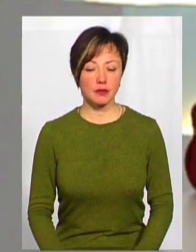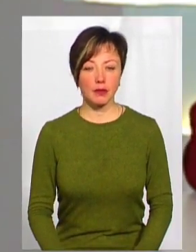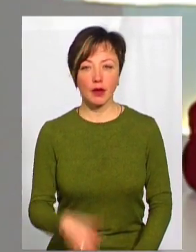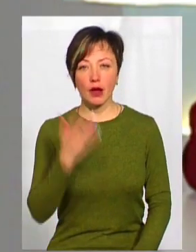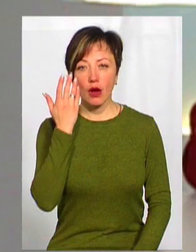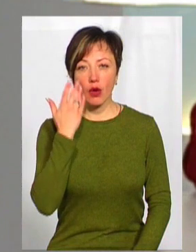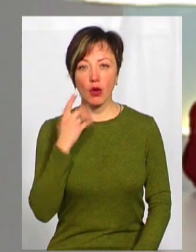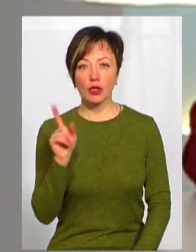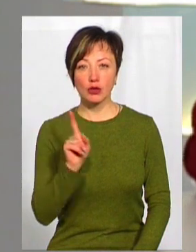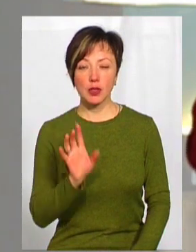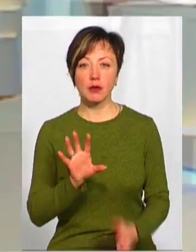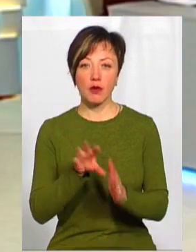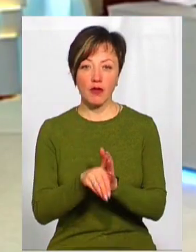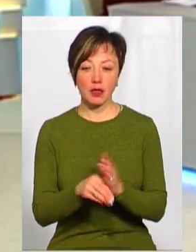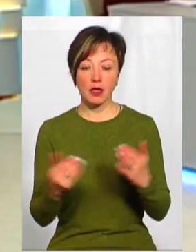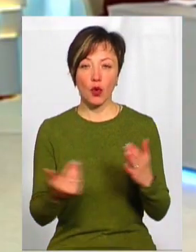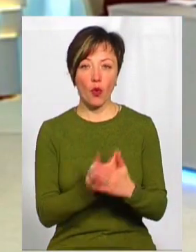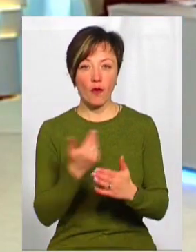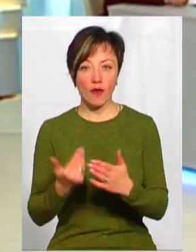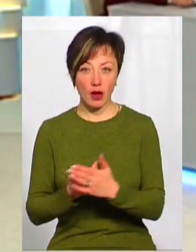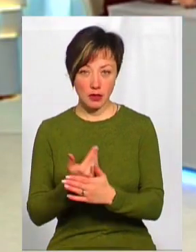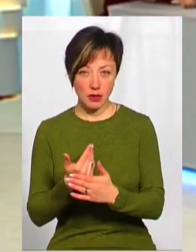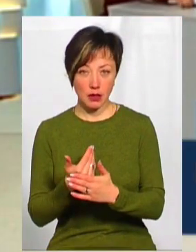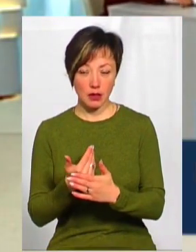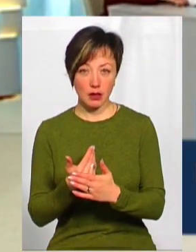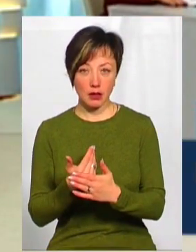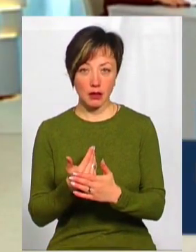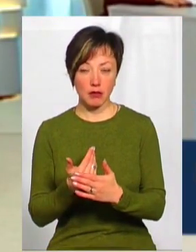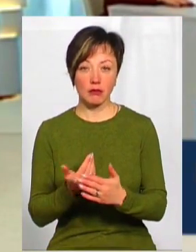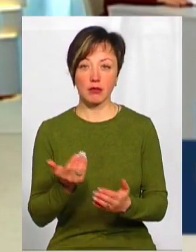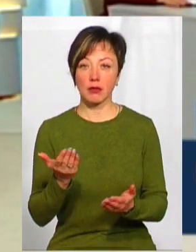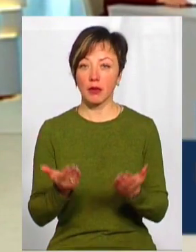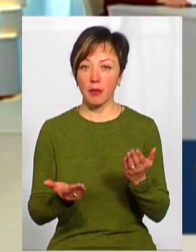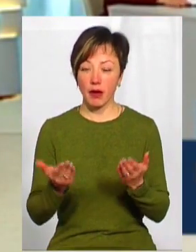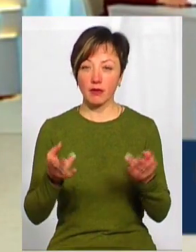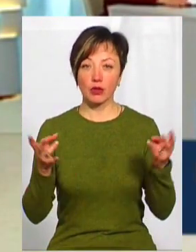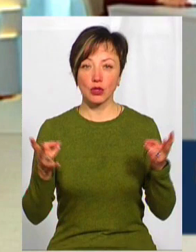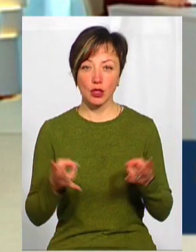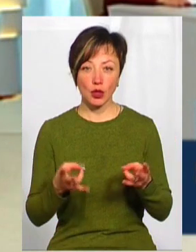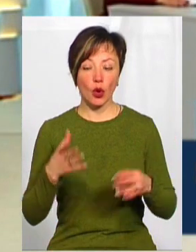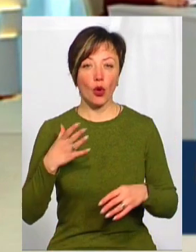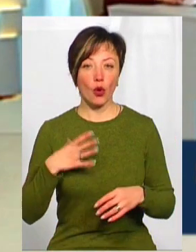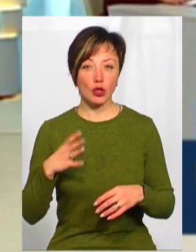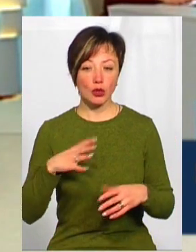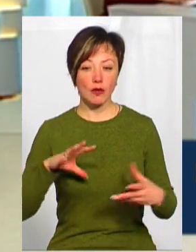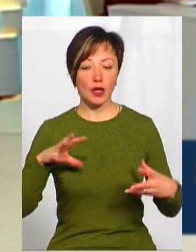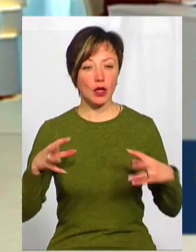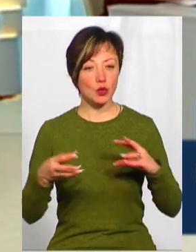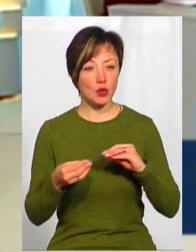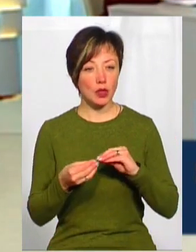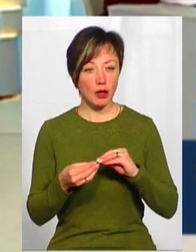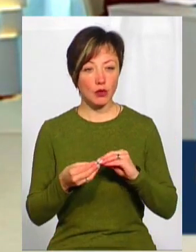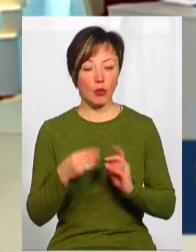Коли щось запроваджується, якісь новації, напевно, слід очікувати якогось результату,